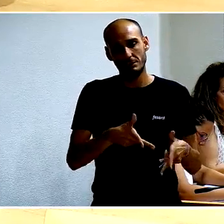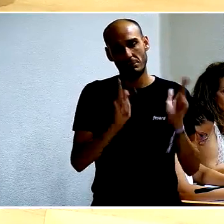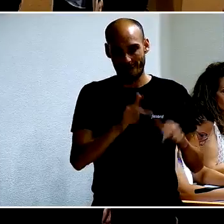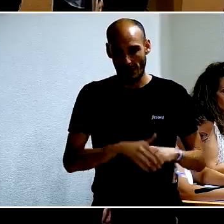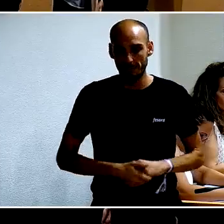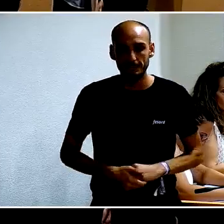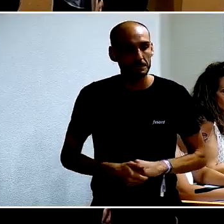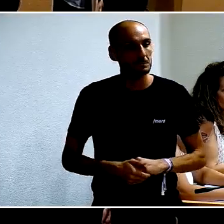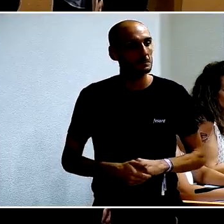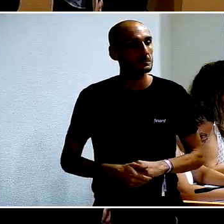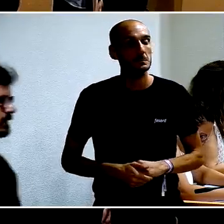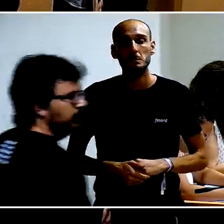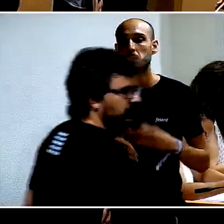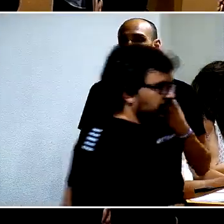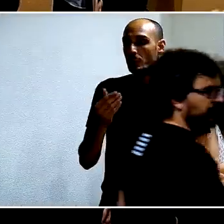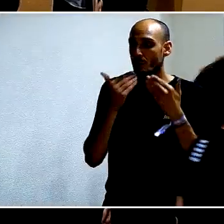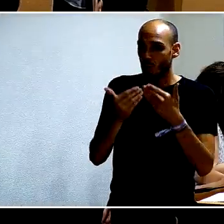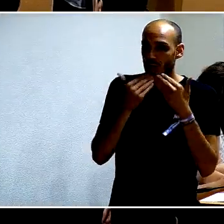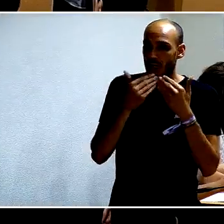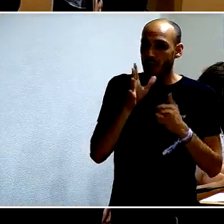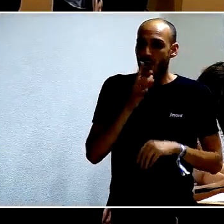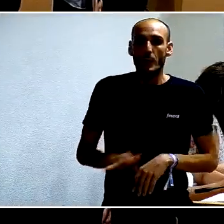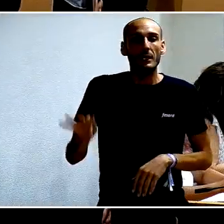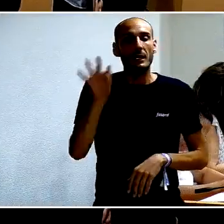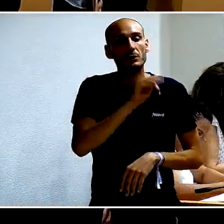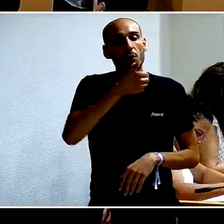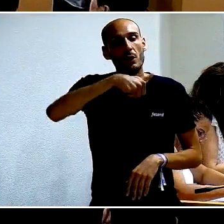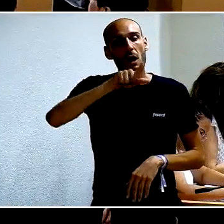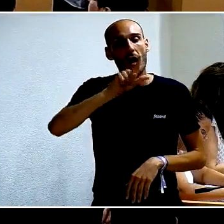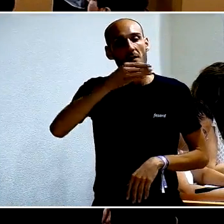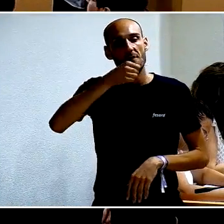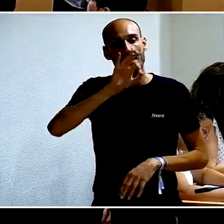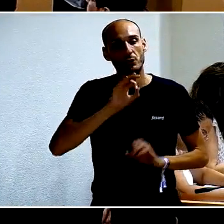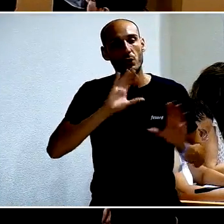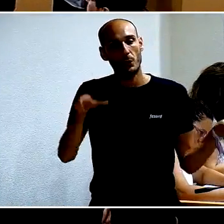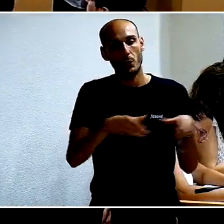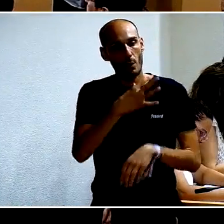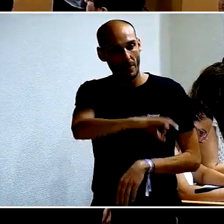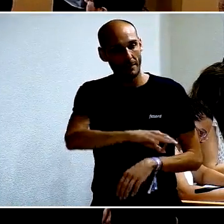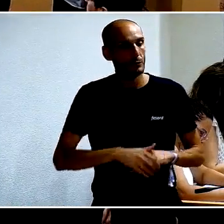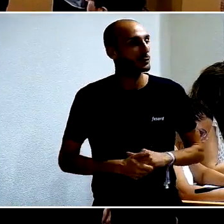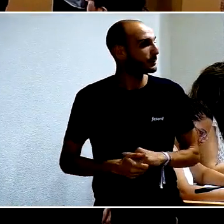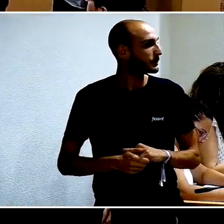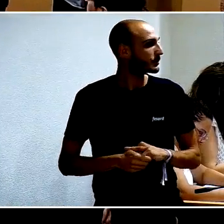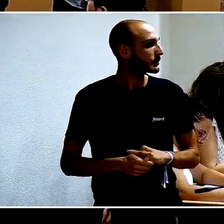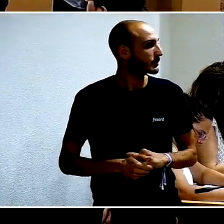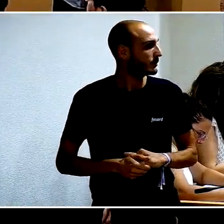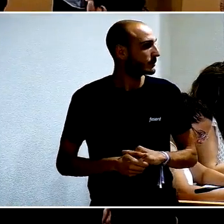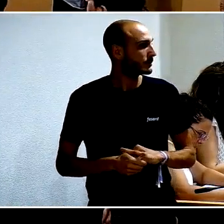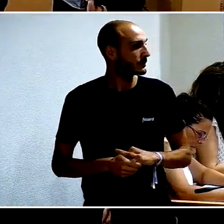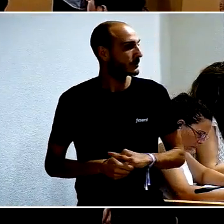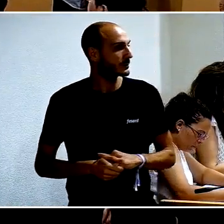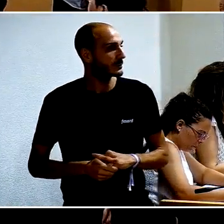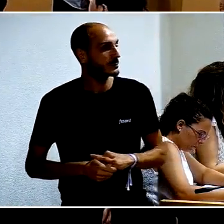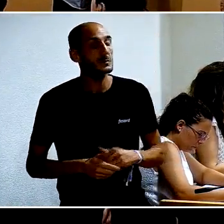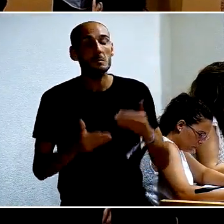Moltes gràcies, Pep. Tindria la paraula Alberto Torralba per Podeu. Fem primer l'equip de govern que estava com a proponent.